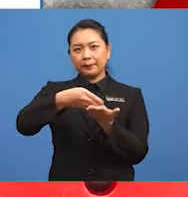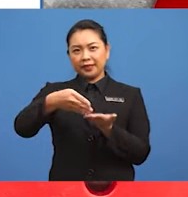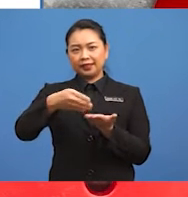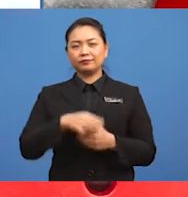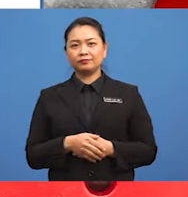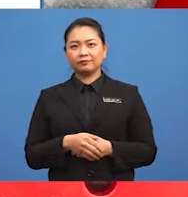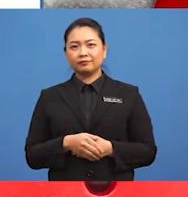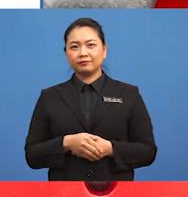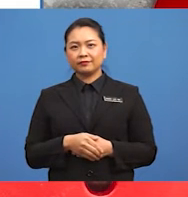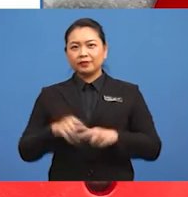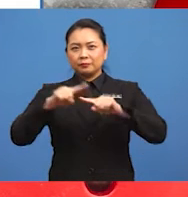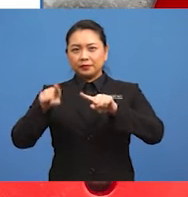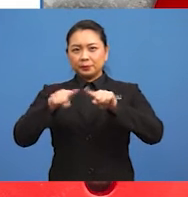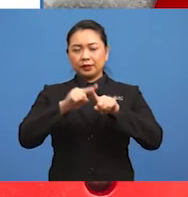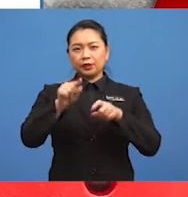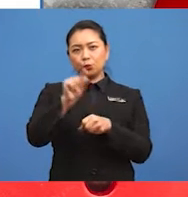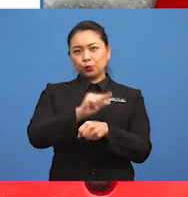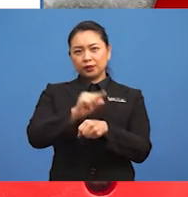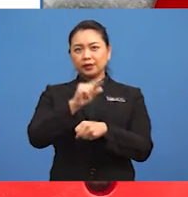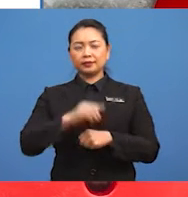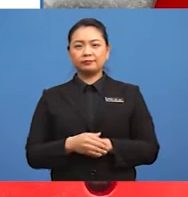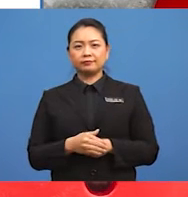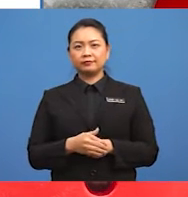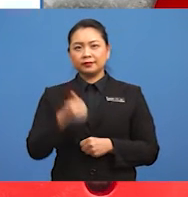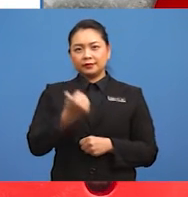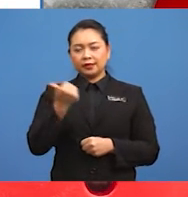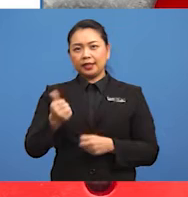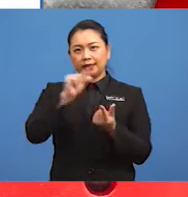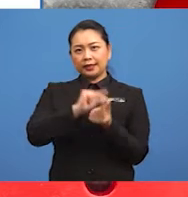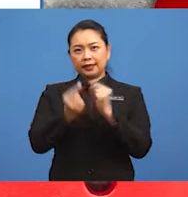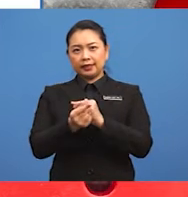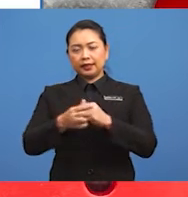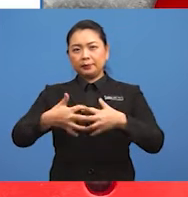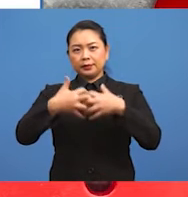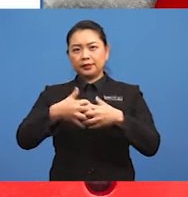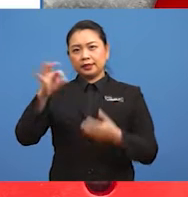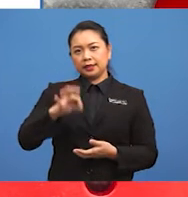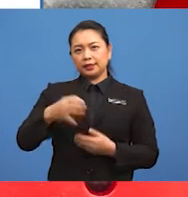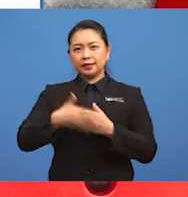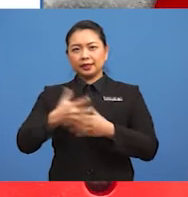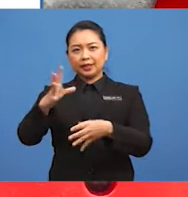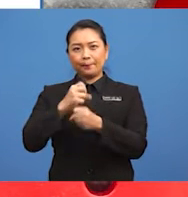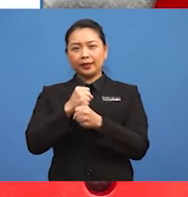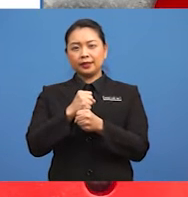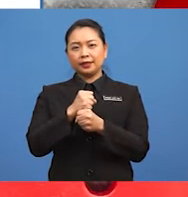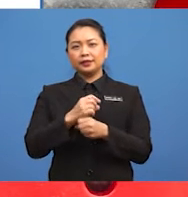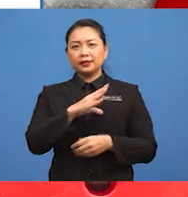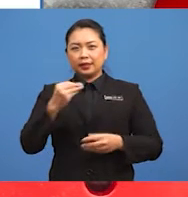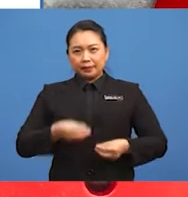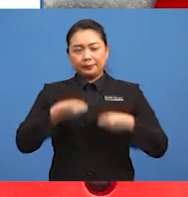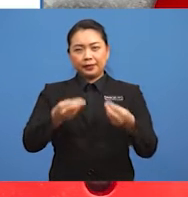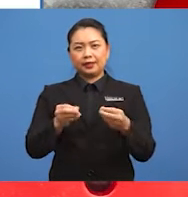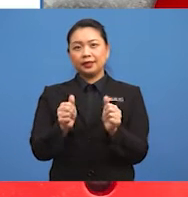membeli, pelbagai kegunaan, alat ganti mesin jahit mudah didapati dan